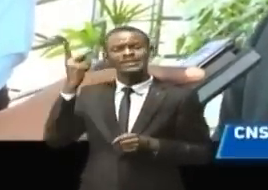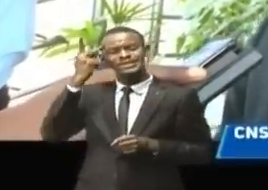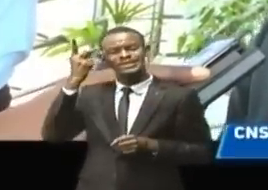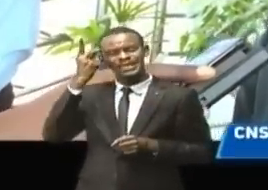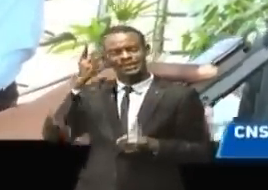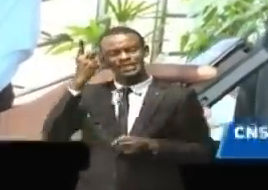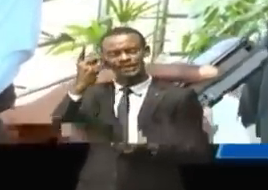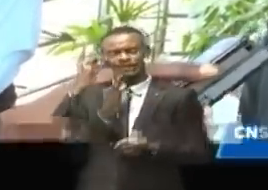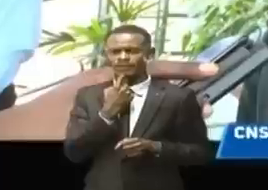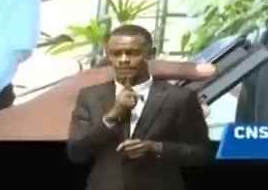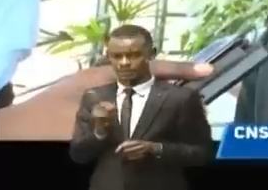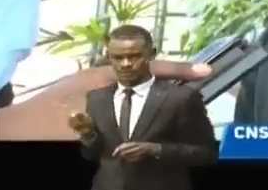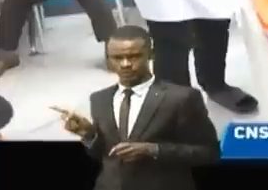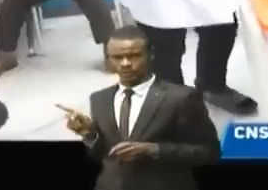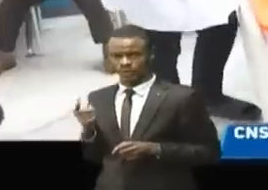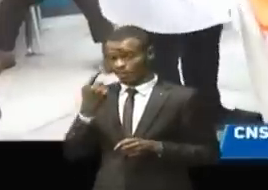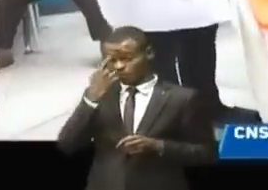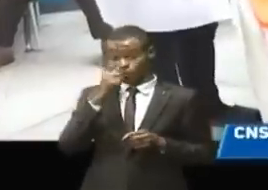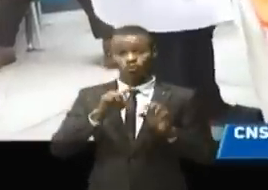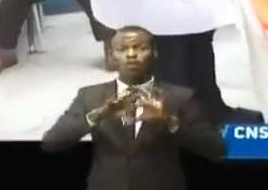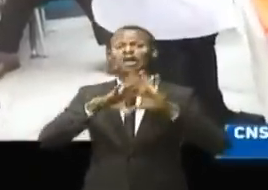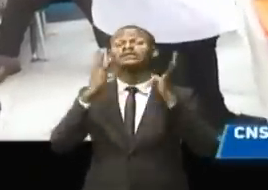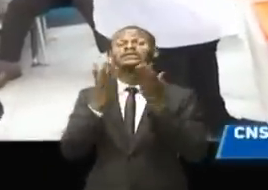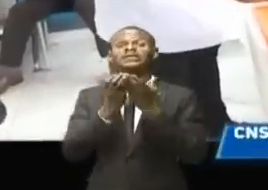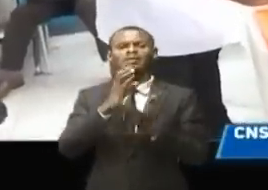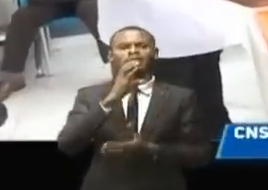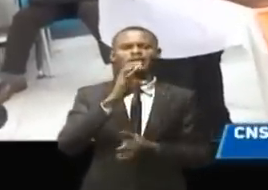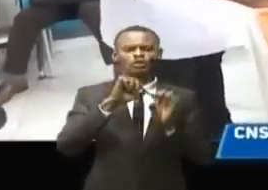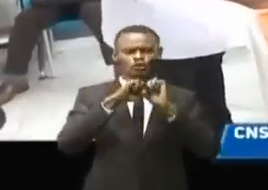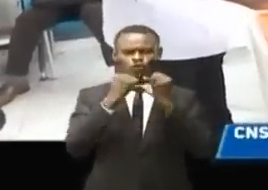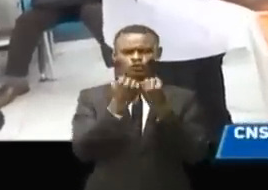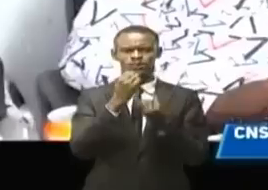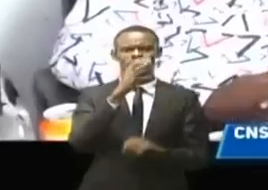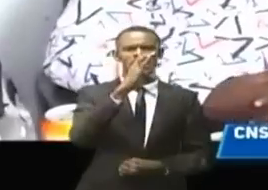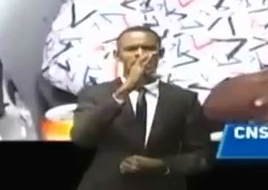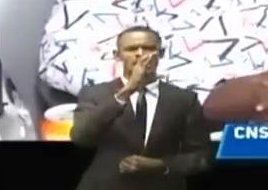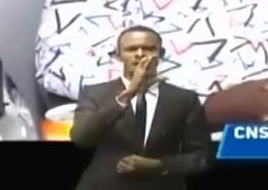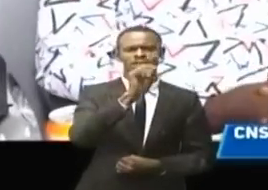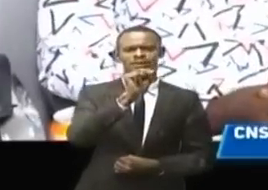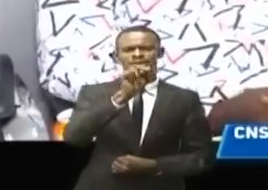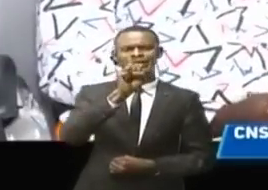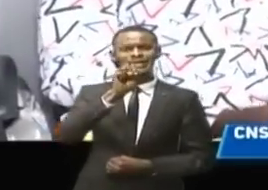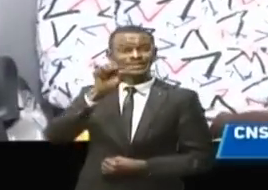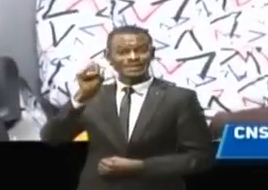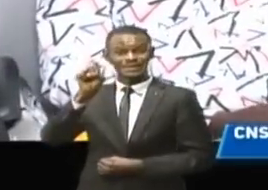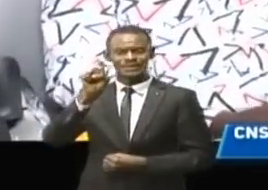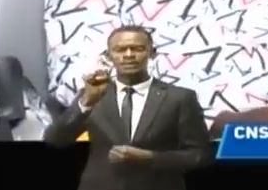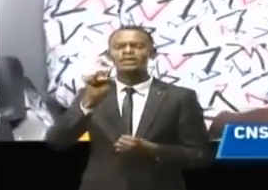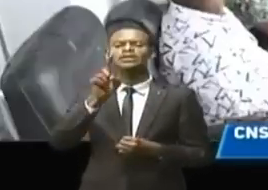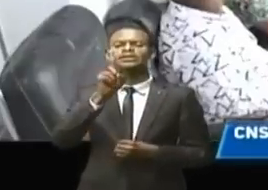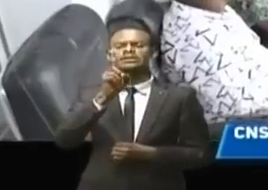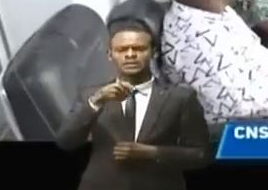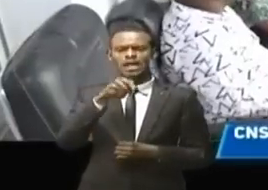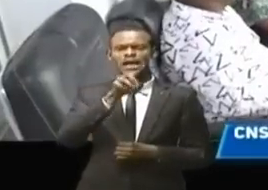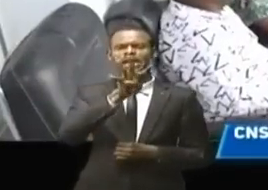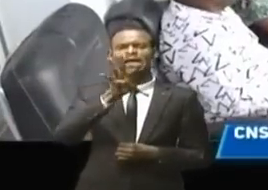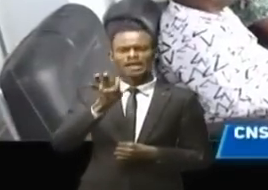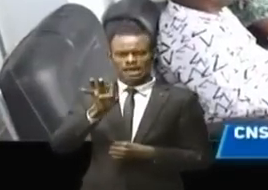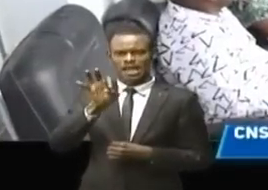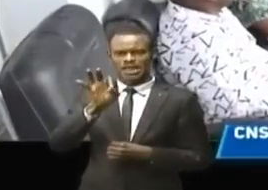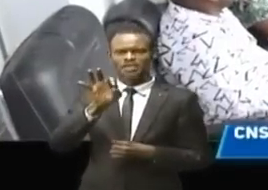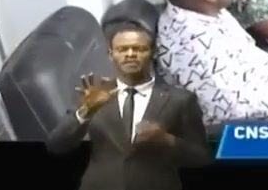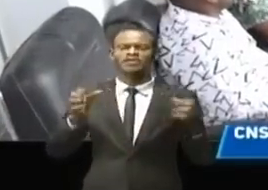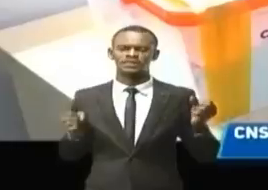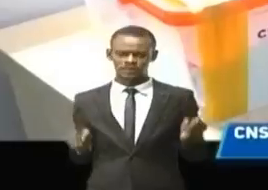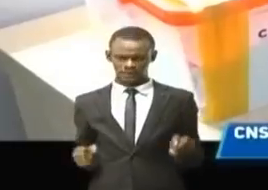nous avons 149 sièges. Alors, pour ce qui est des collèges électoraux,